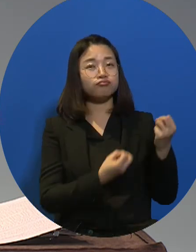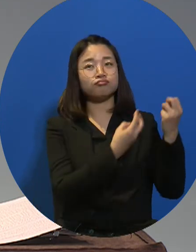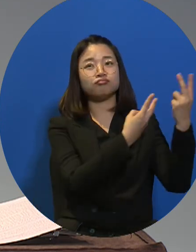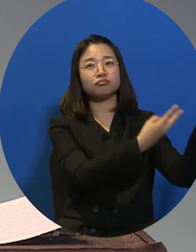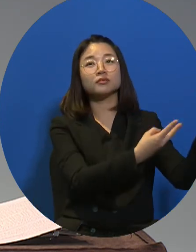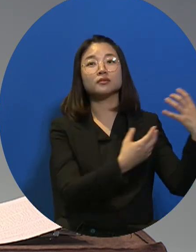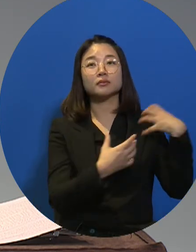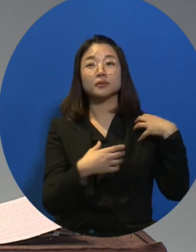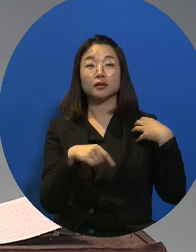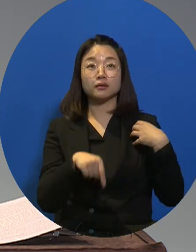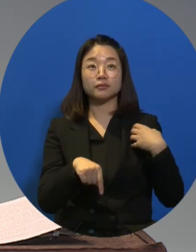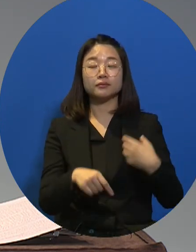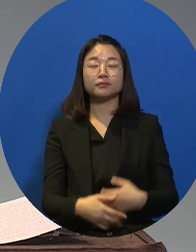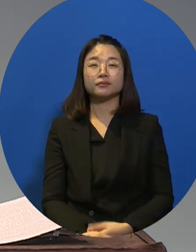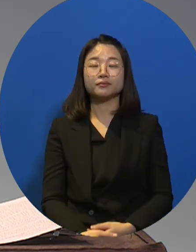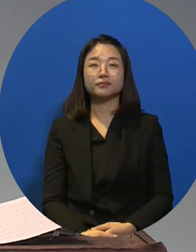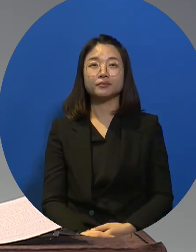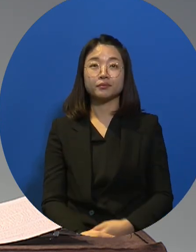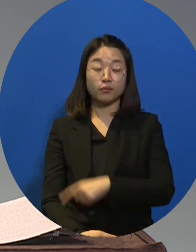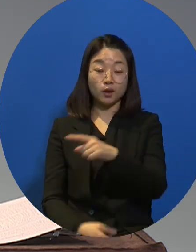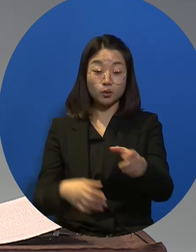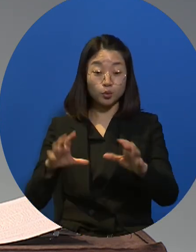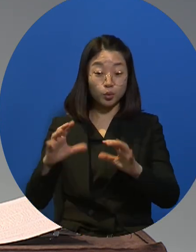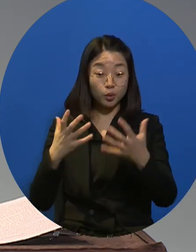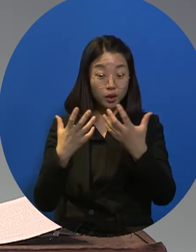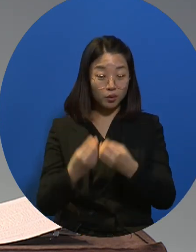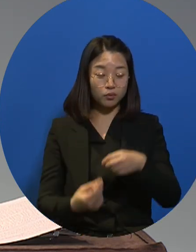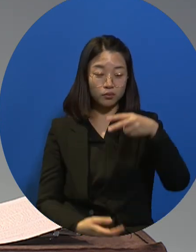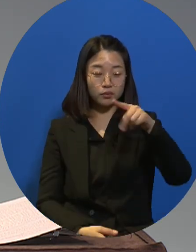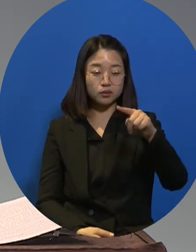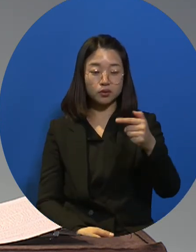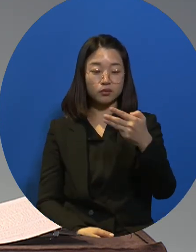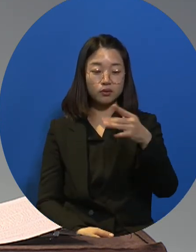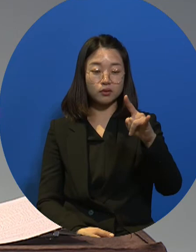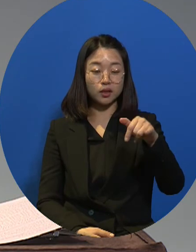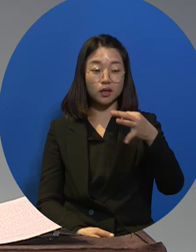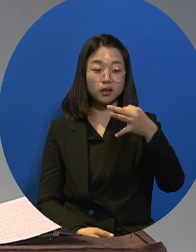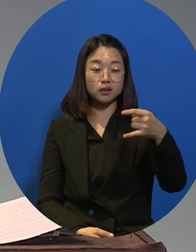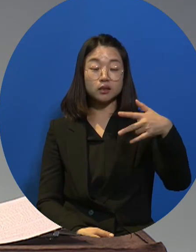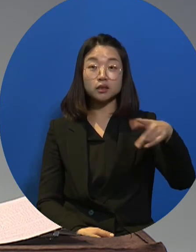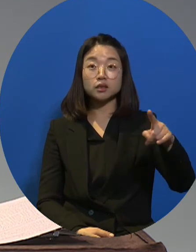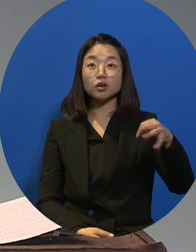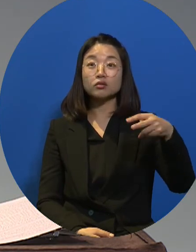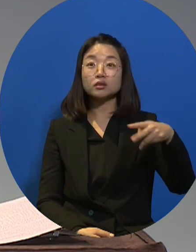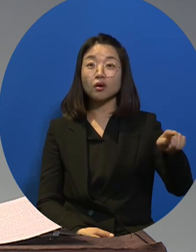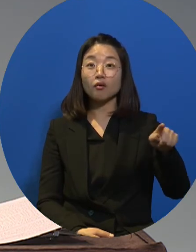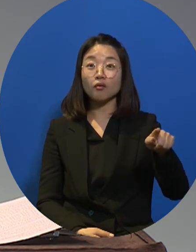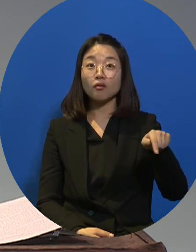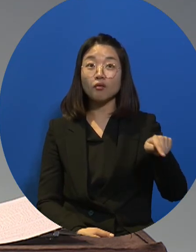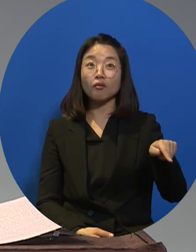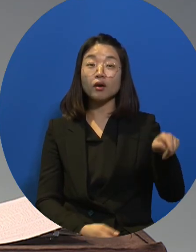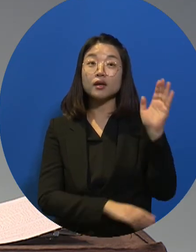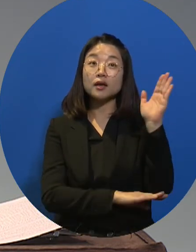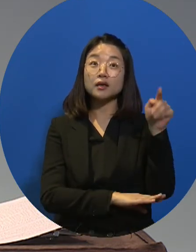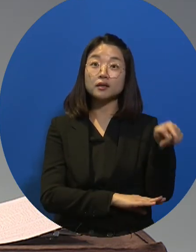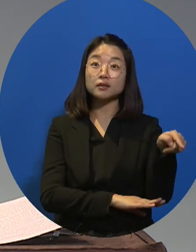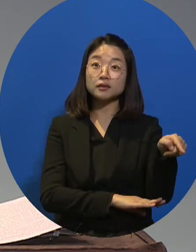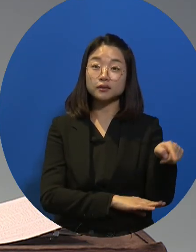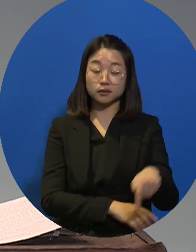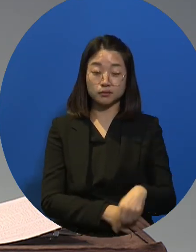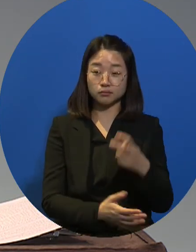주제인 선택의정서 비준을 위해서 지난 몇 년 동안 그러니까 선택의정서